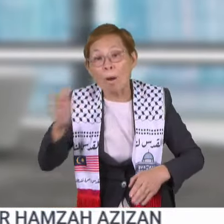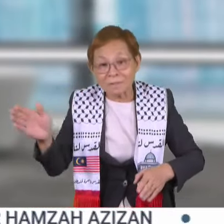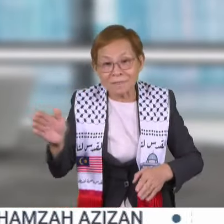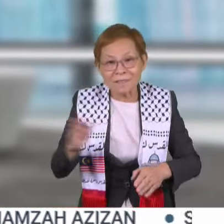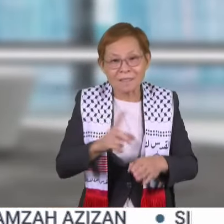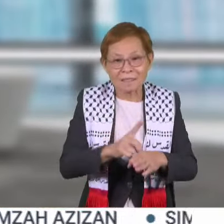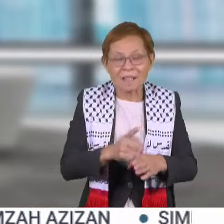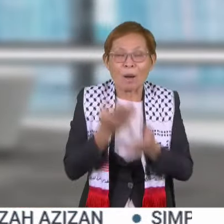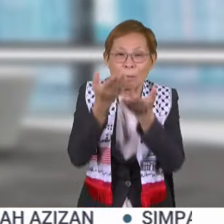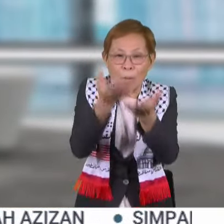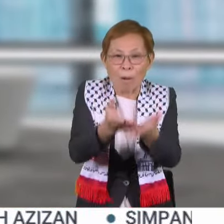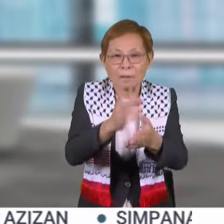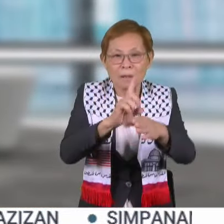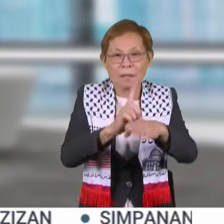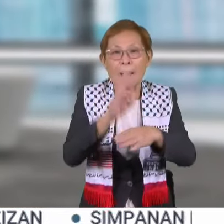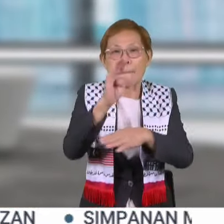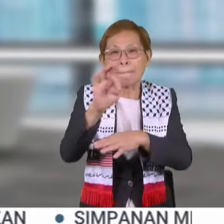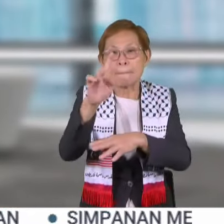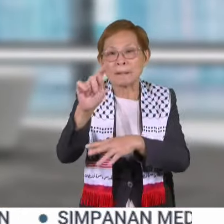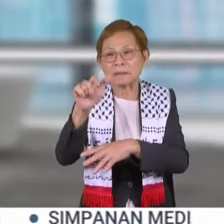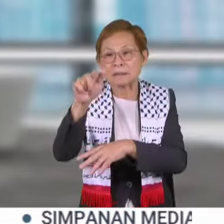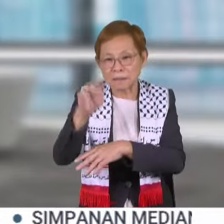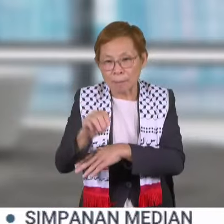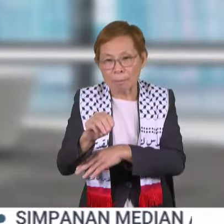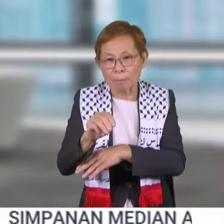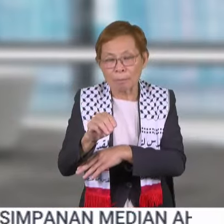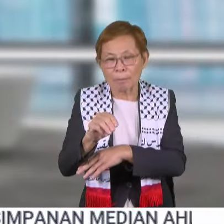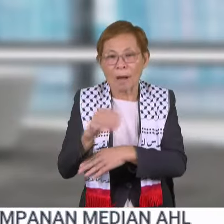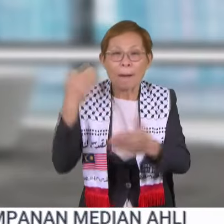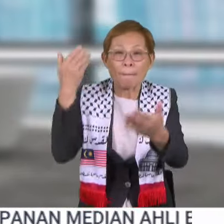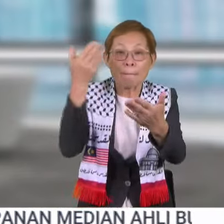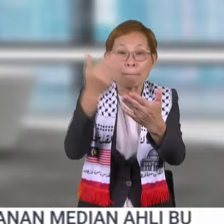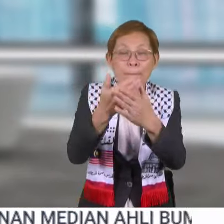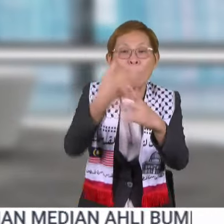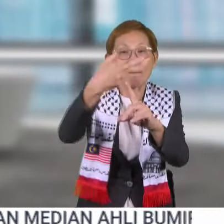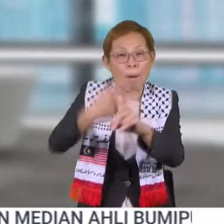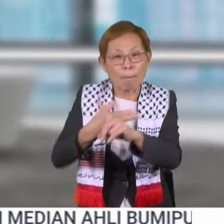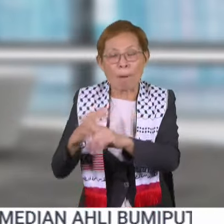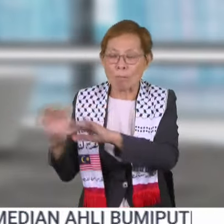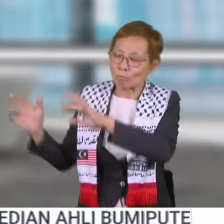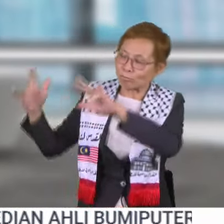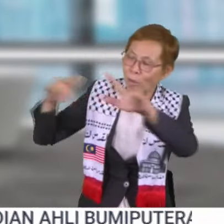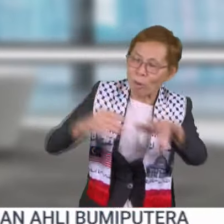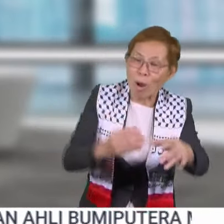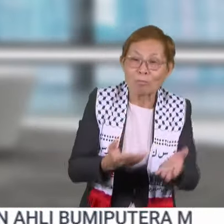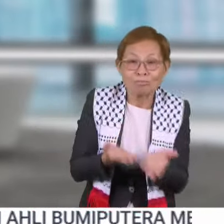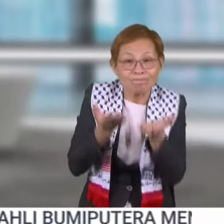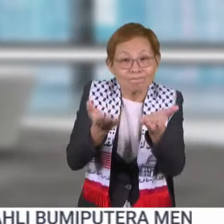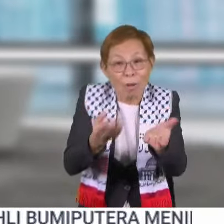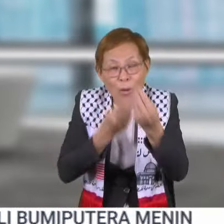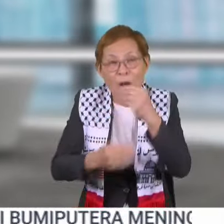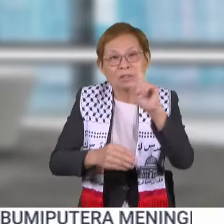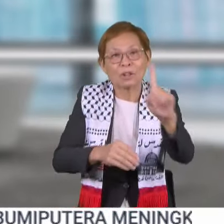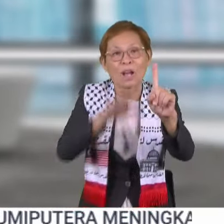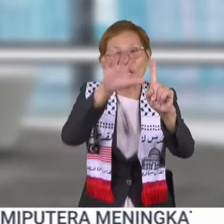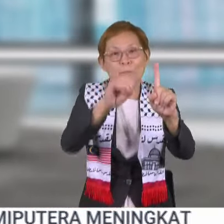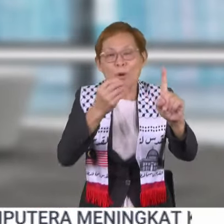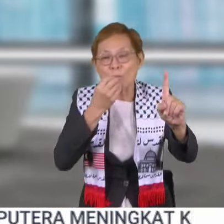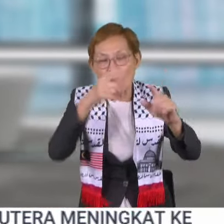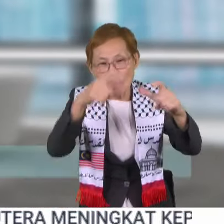aladmaam di bertam Resort and water park menjelang Ramadan pengunjung akan disajikan dengan 150